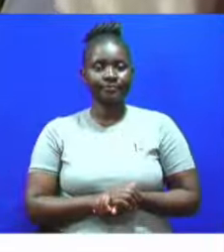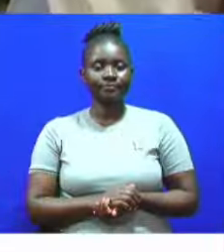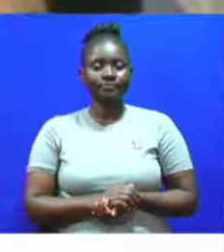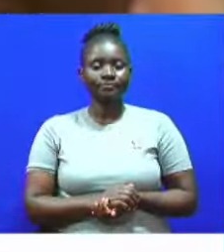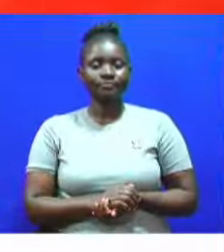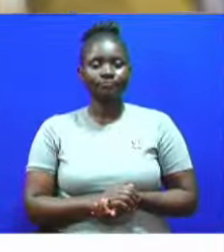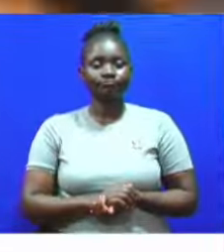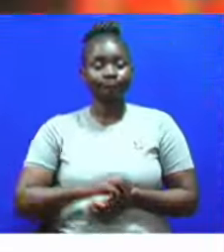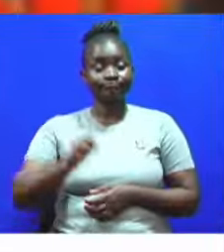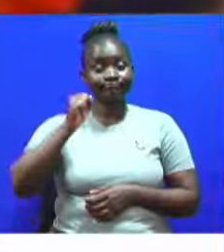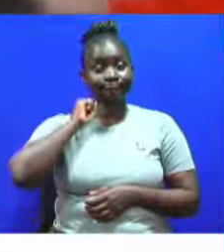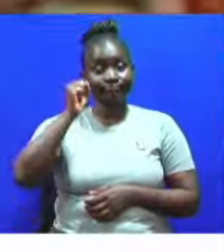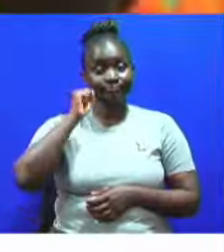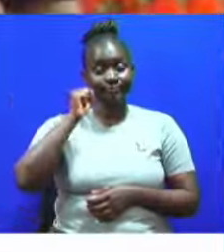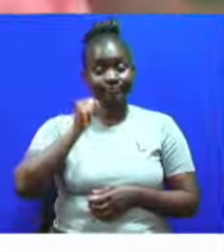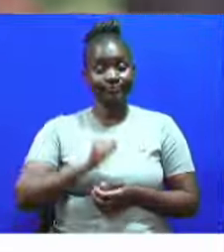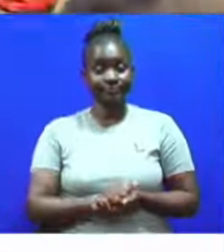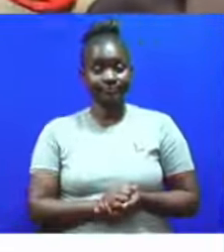siasa teyo